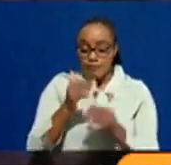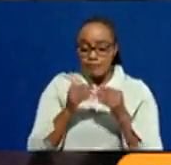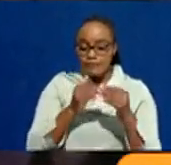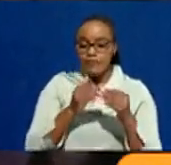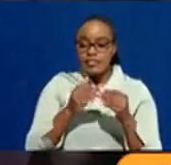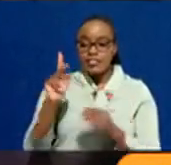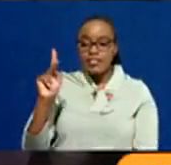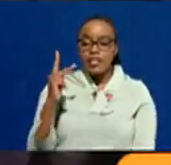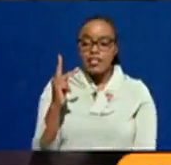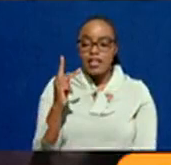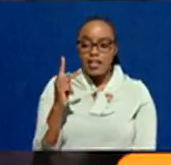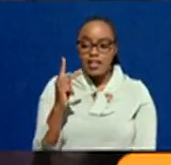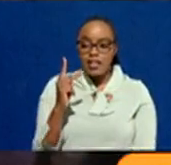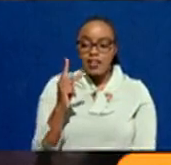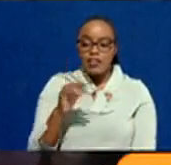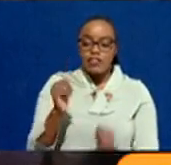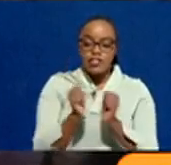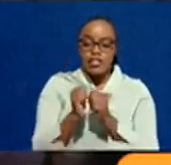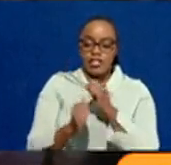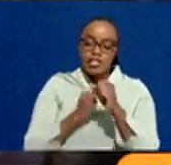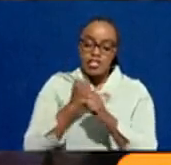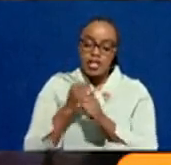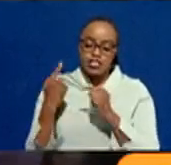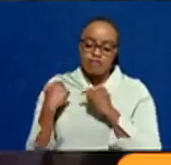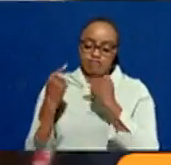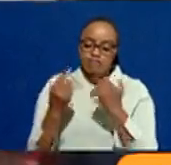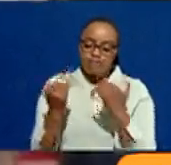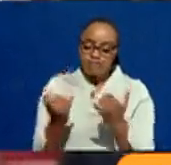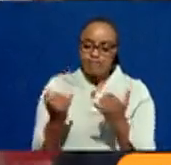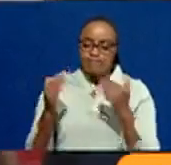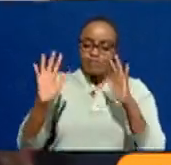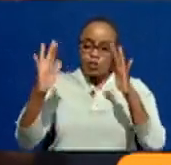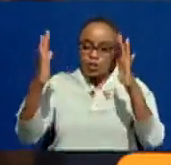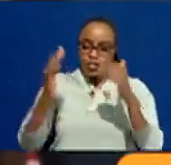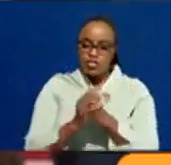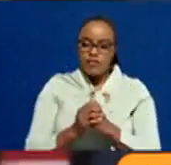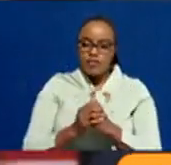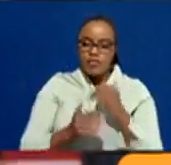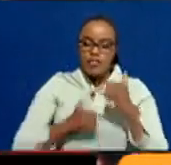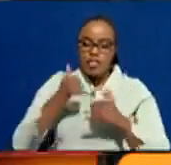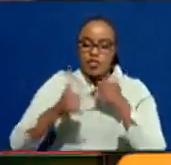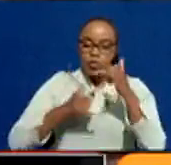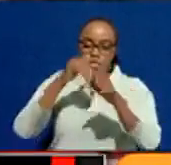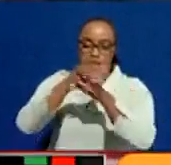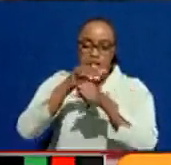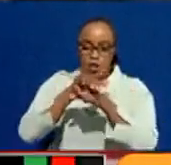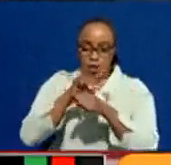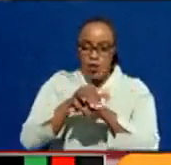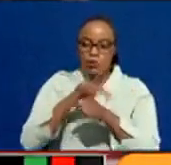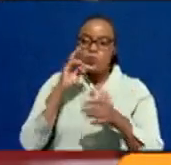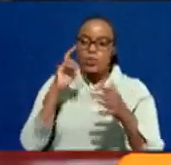Kenya kwa miaka 10 iliyopita. Hongera. Furaha iliyo